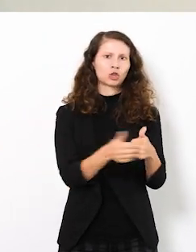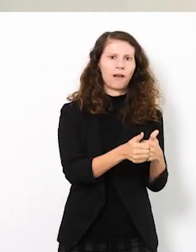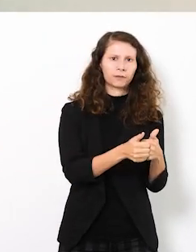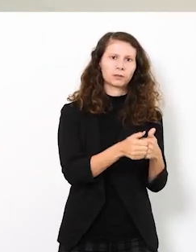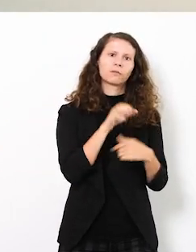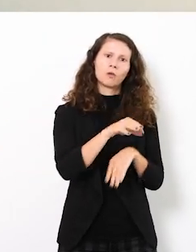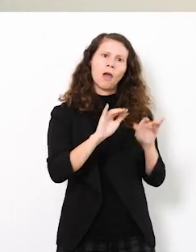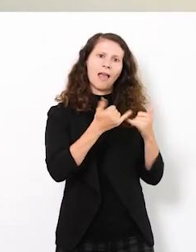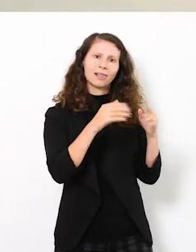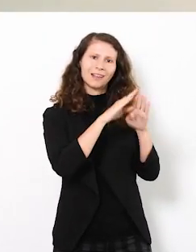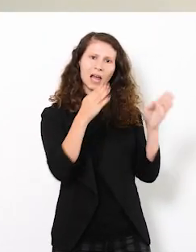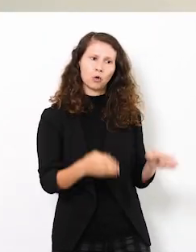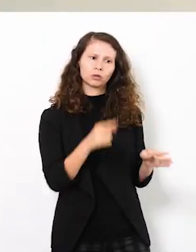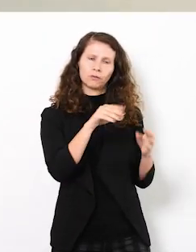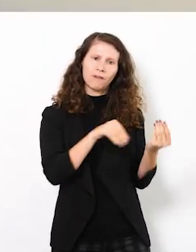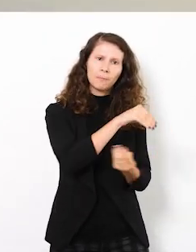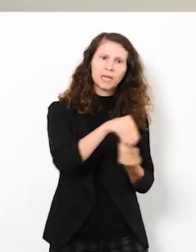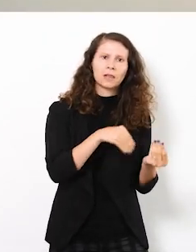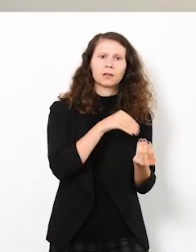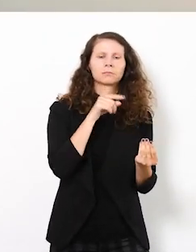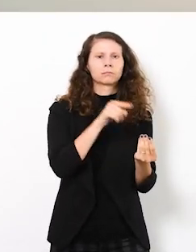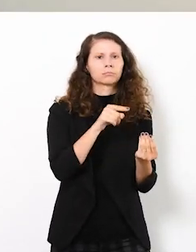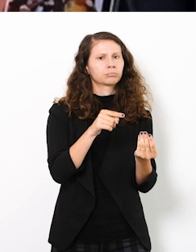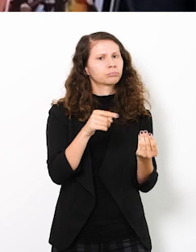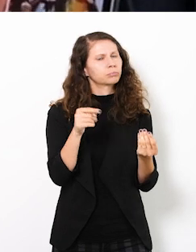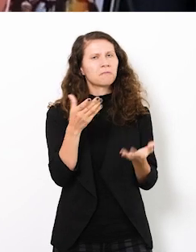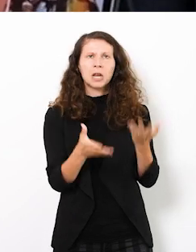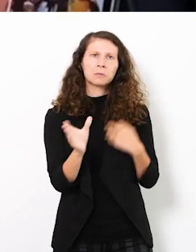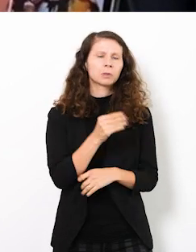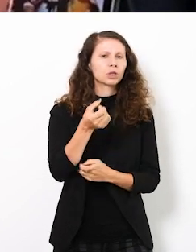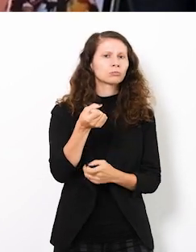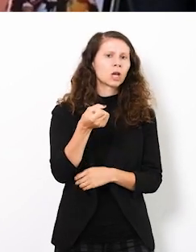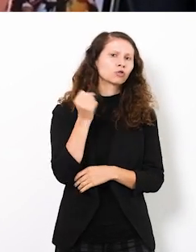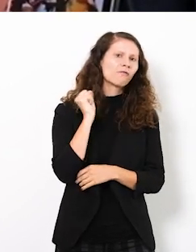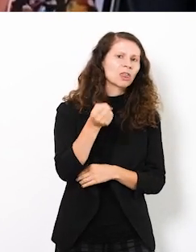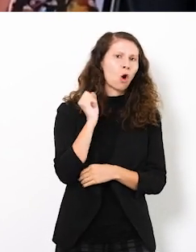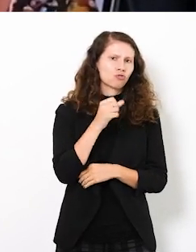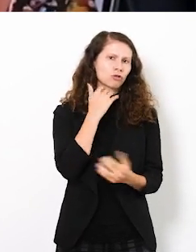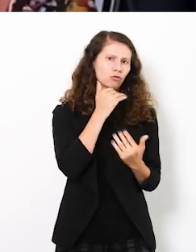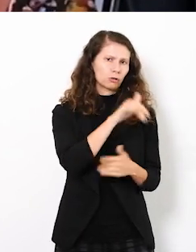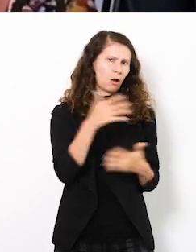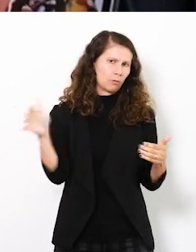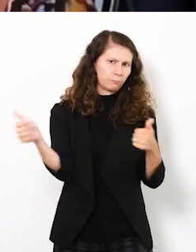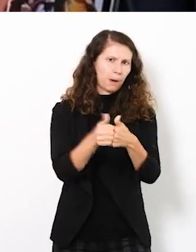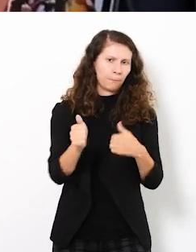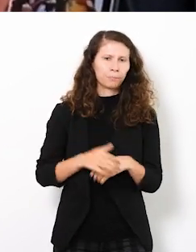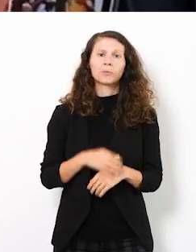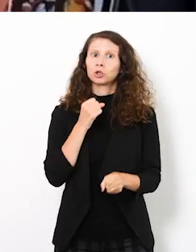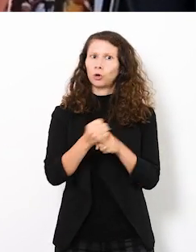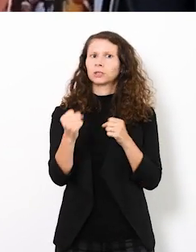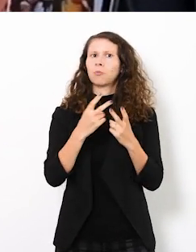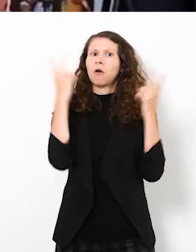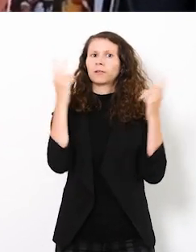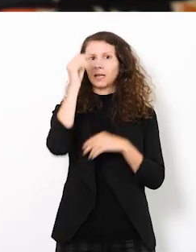ein Elternhaus, vielleicht mit einer Familie, die Zuwanderungsgeschichte hat. Aber nicht als Ersetzung des öffentlichen